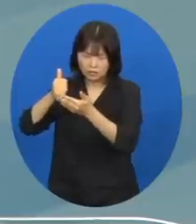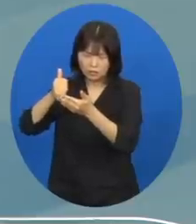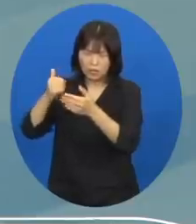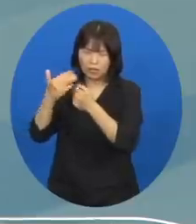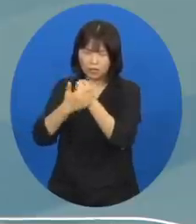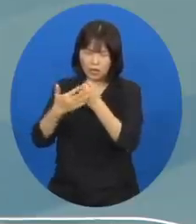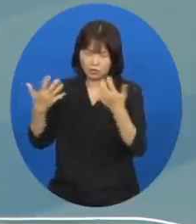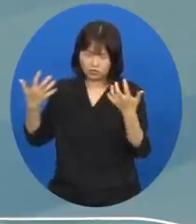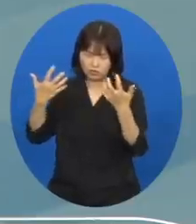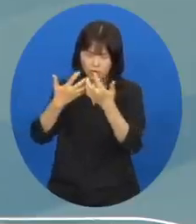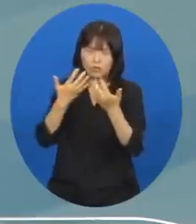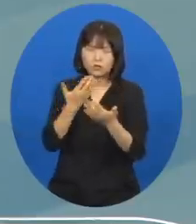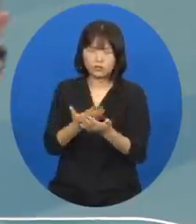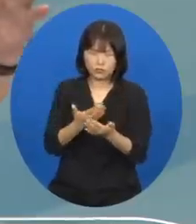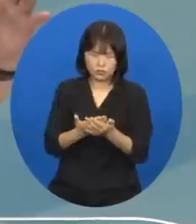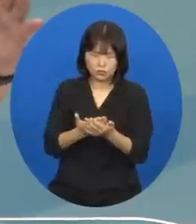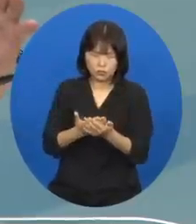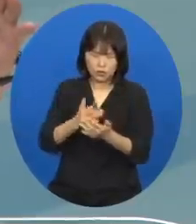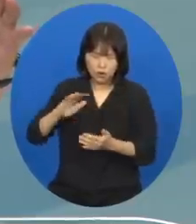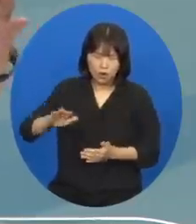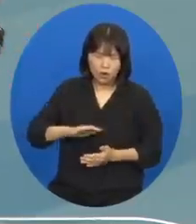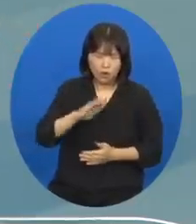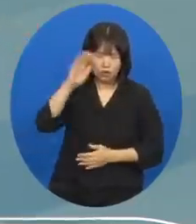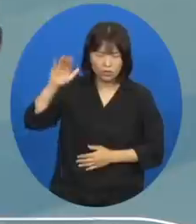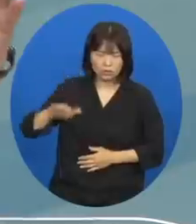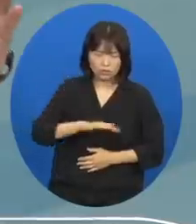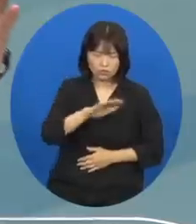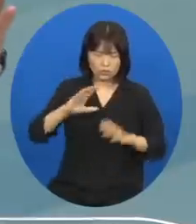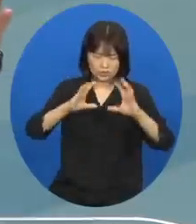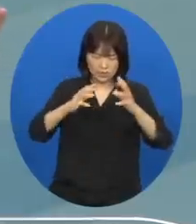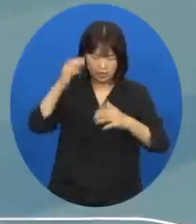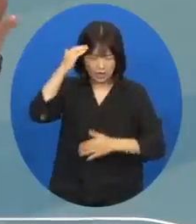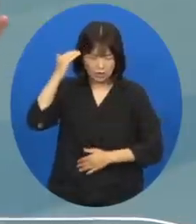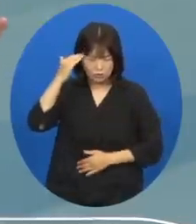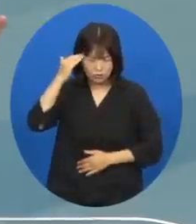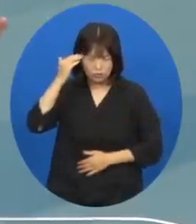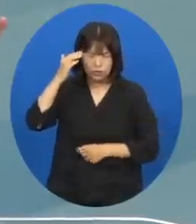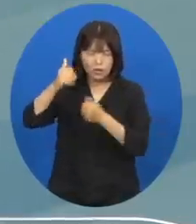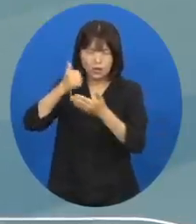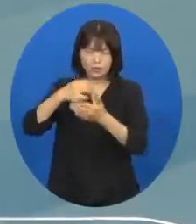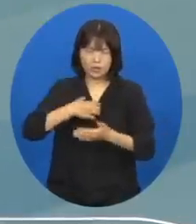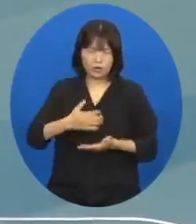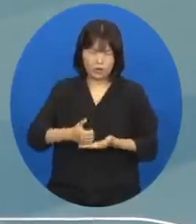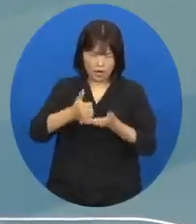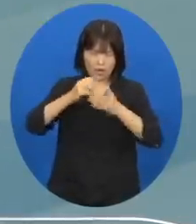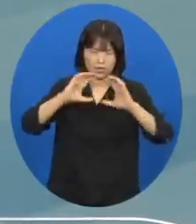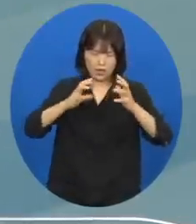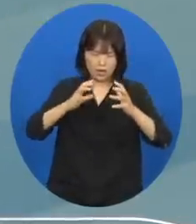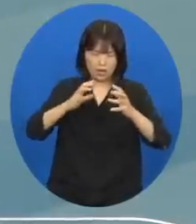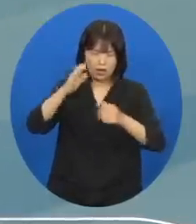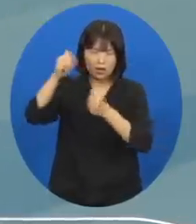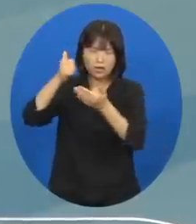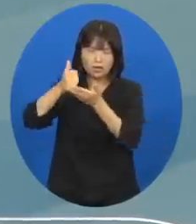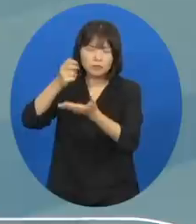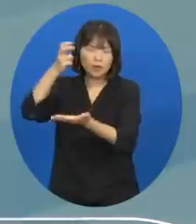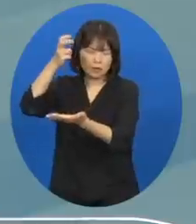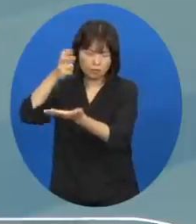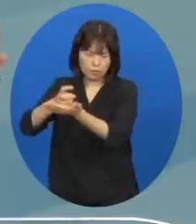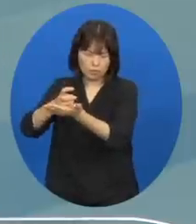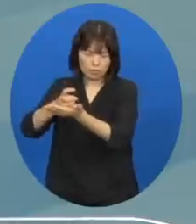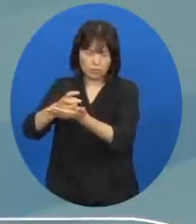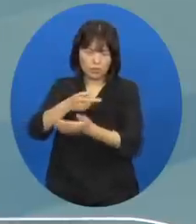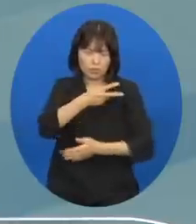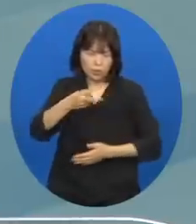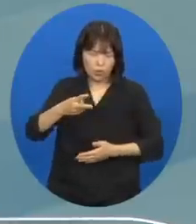충만하여 주옵소서. 우리나라가 하나님을 경외하는 나라, 하나님의 법이